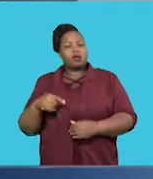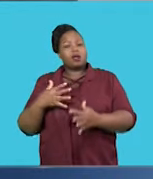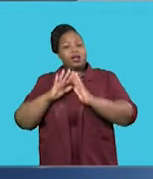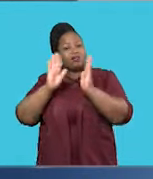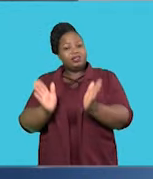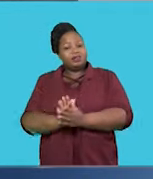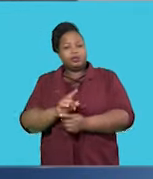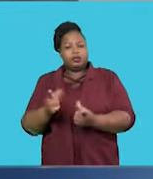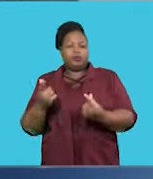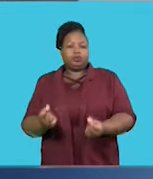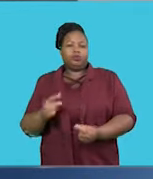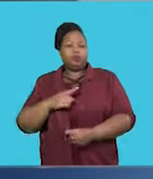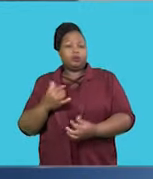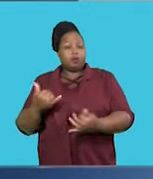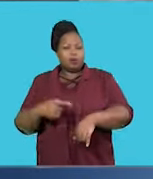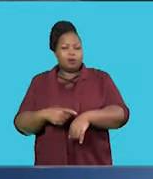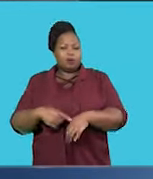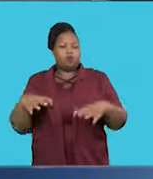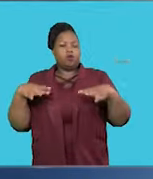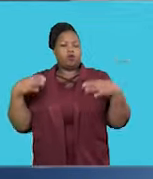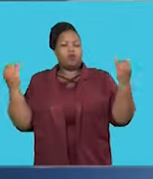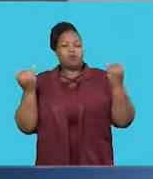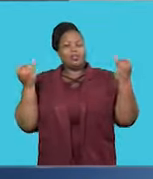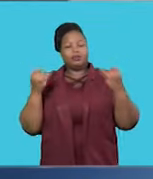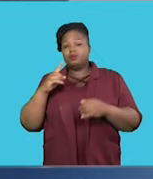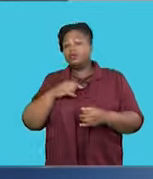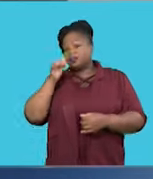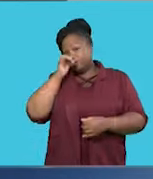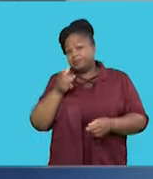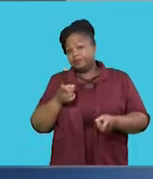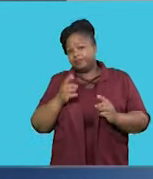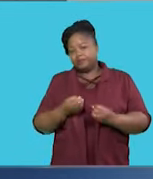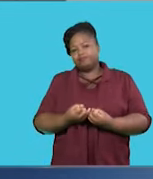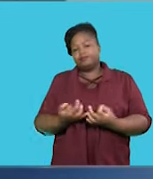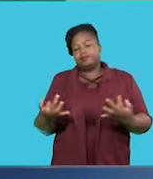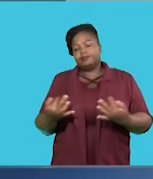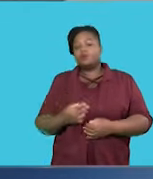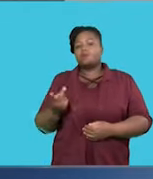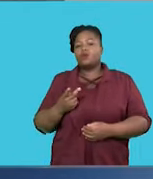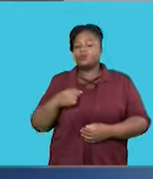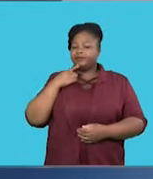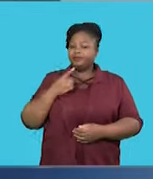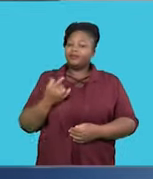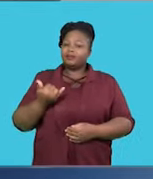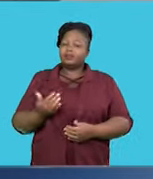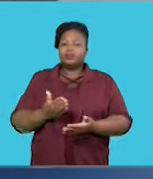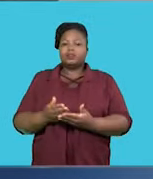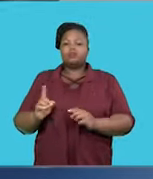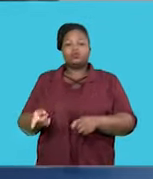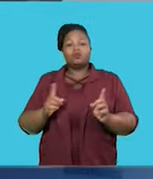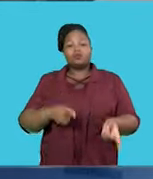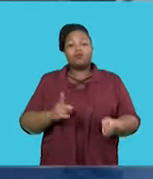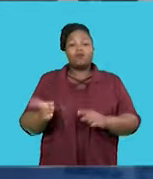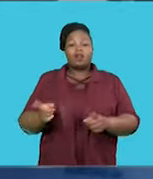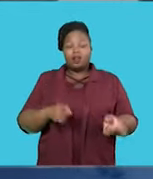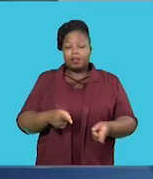into eziyenzayo njoba sekuyisikhathi sama holiday kazibandlela ngoba buningi ubugebengu uzube benzeka wabala ngisho izikhwama lezi zama society